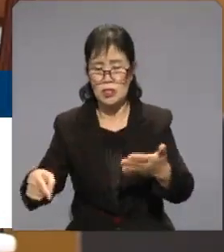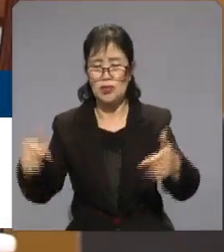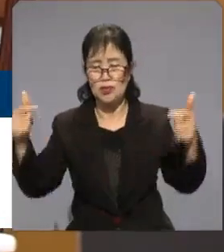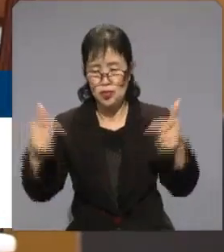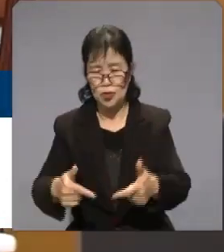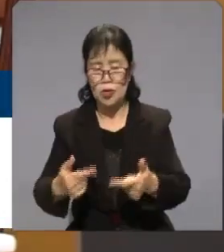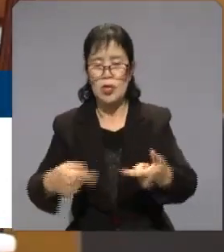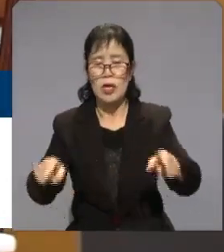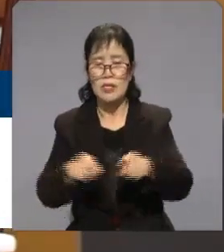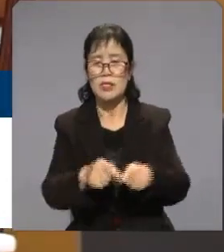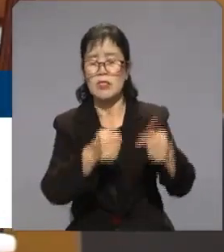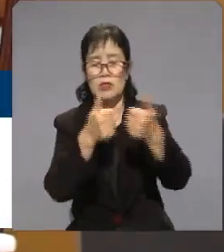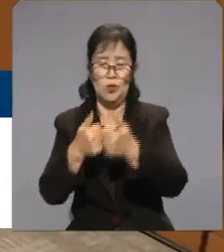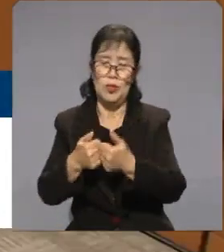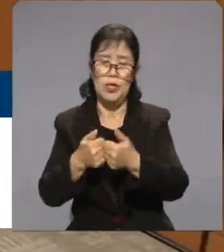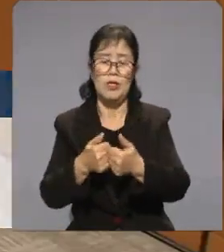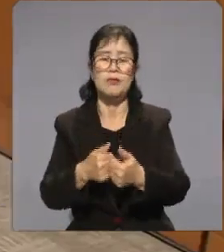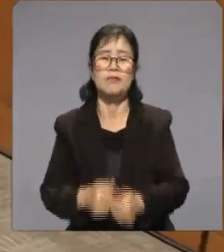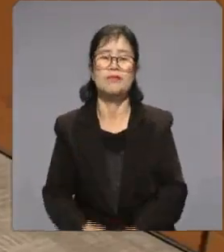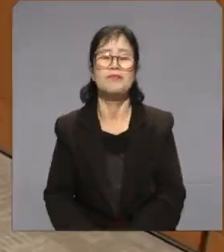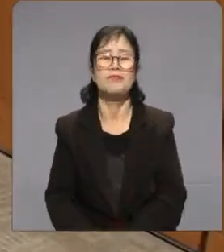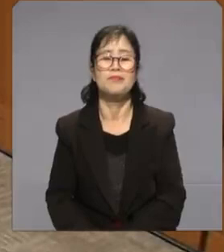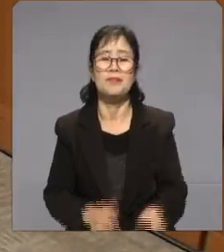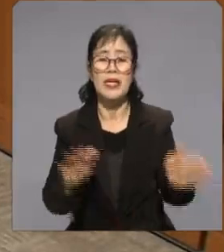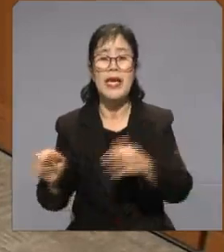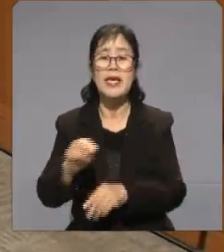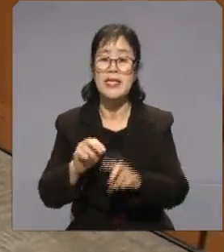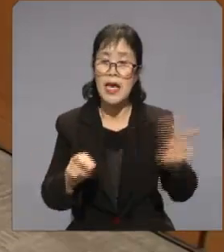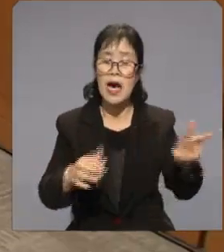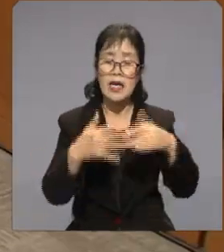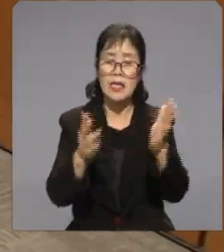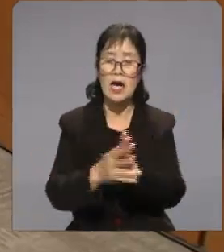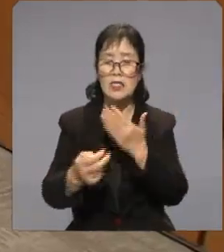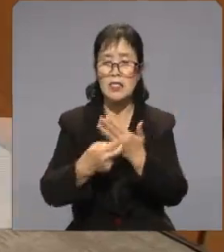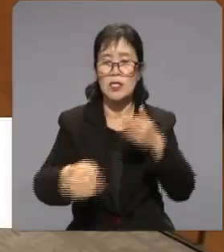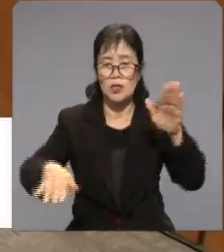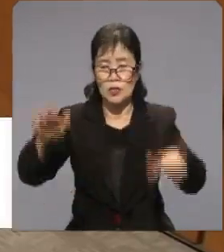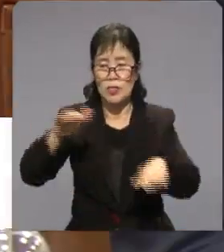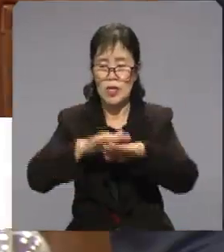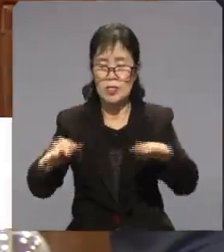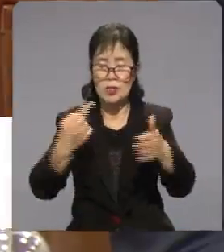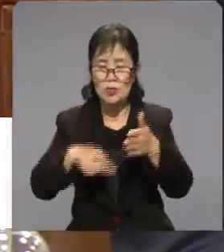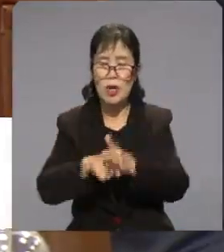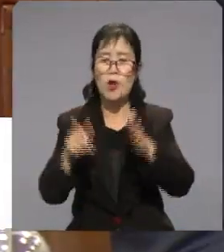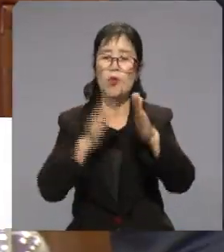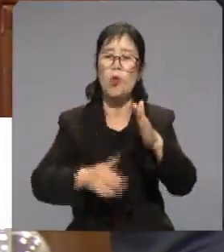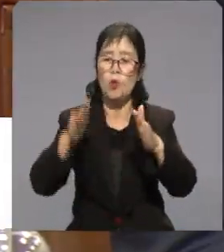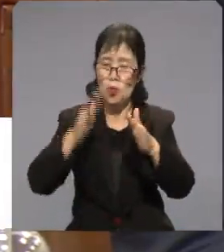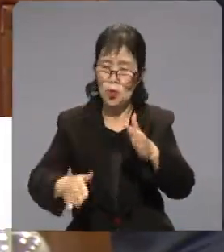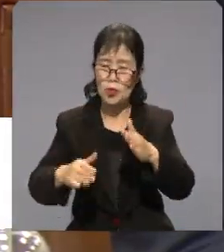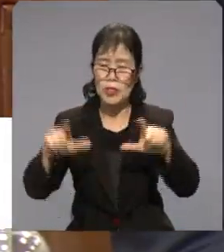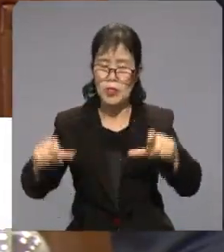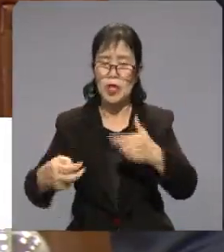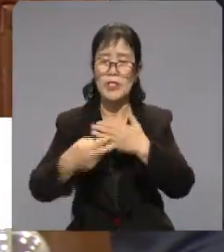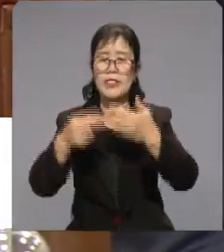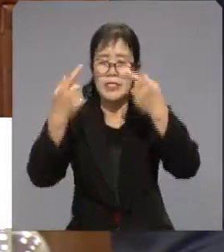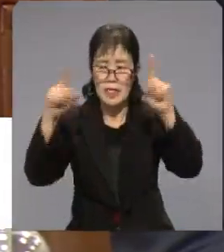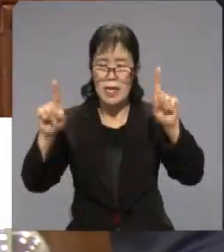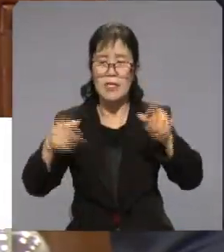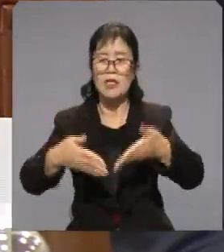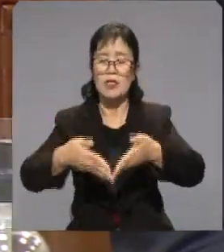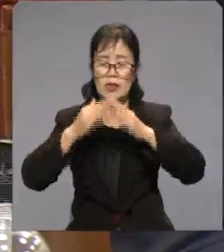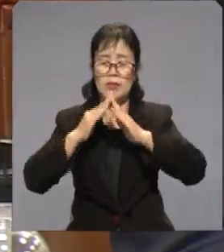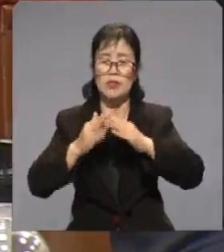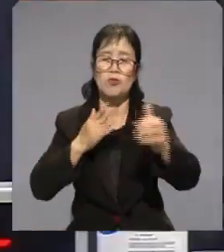완화를 같이 논하지 않으면 야당은 의료 격차 해소를 위한 공공 지역 의대 설립을